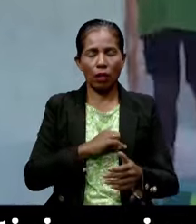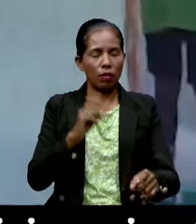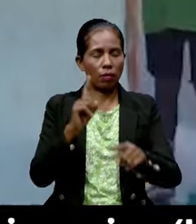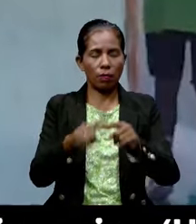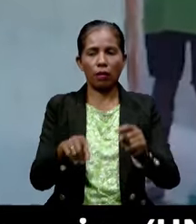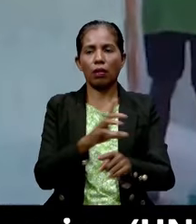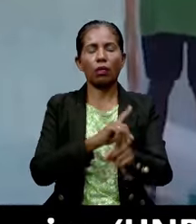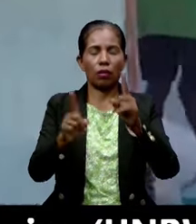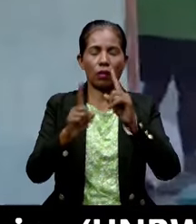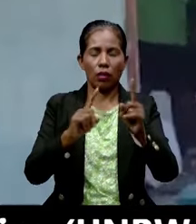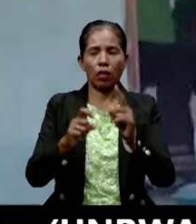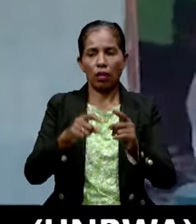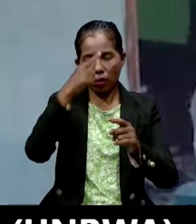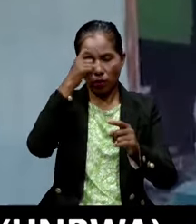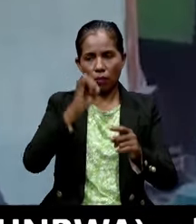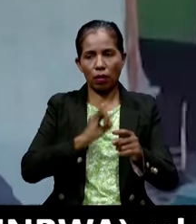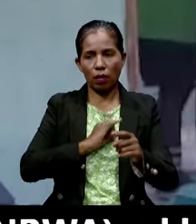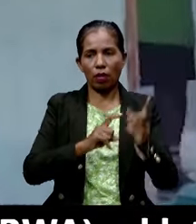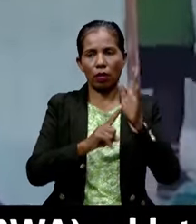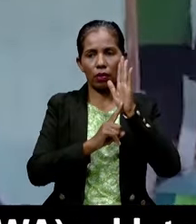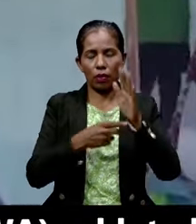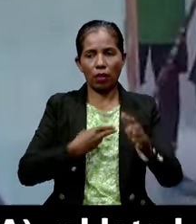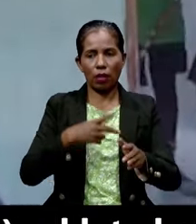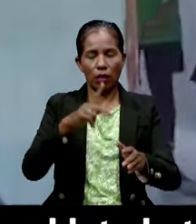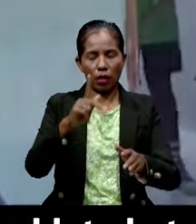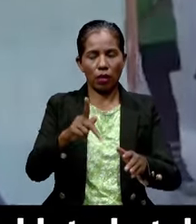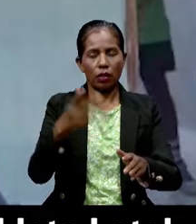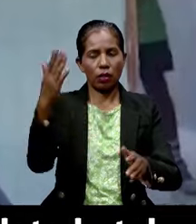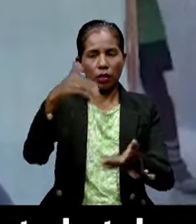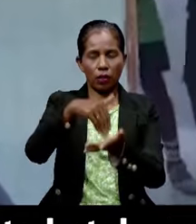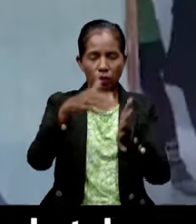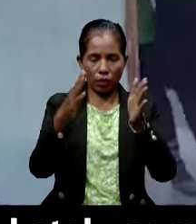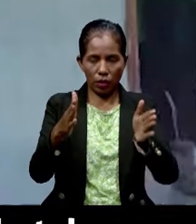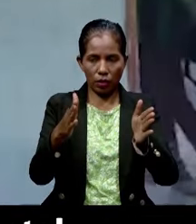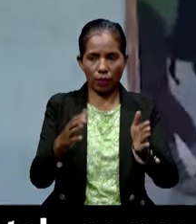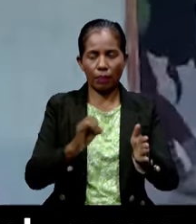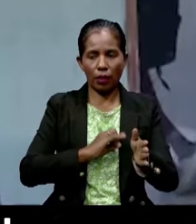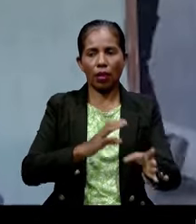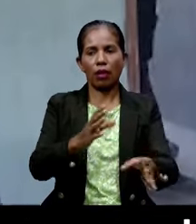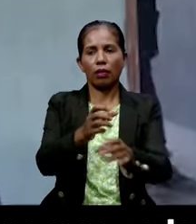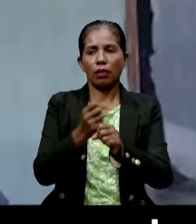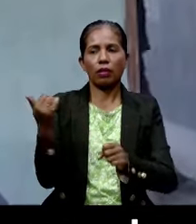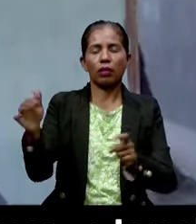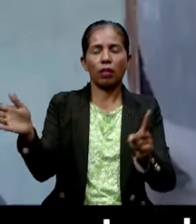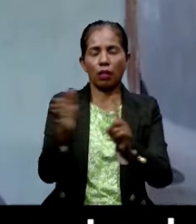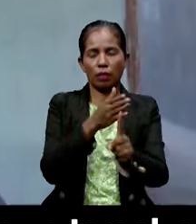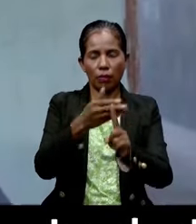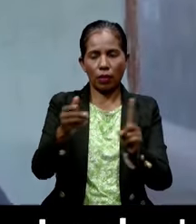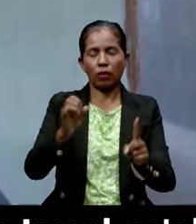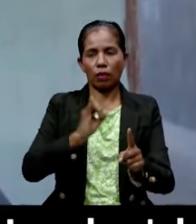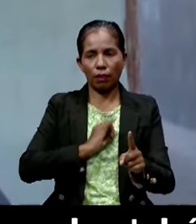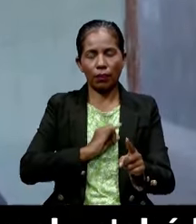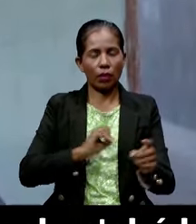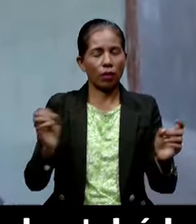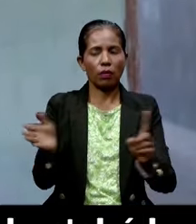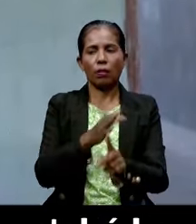batira. Tamba hau level hatur atitur iran be makladia be alunus nyawen hau sim sirabaku i baku laos